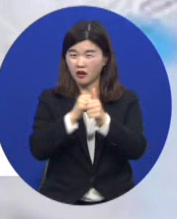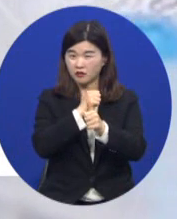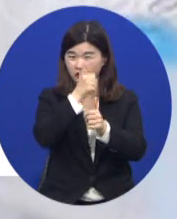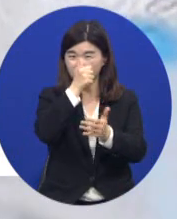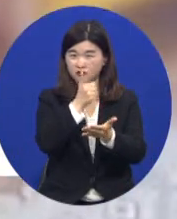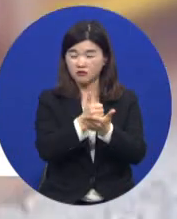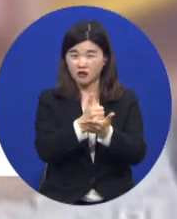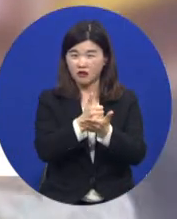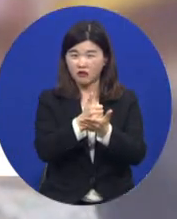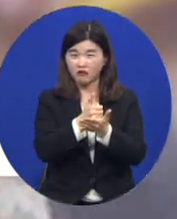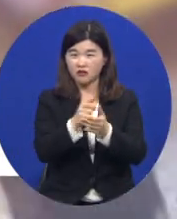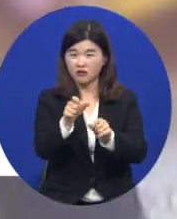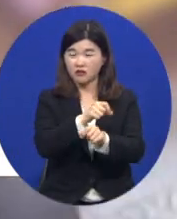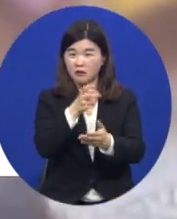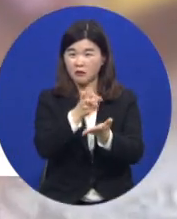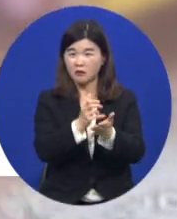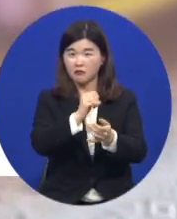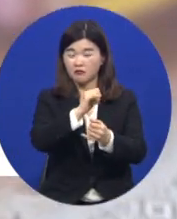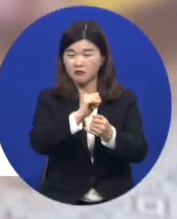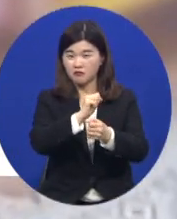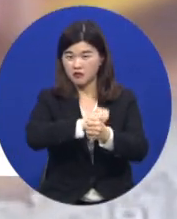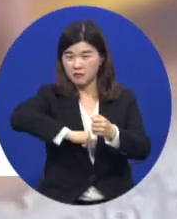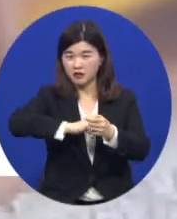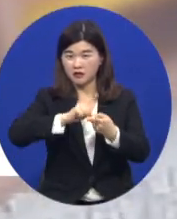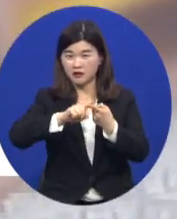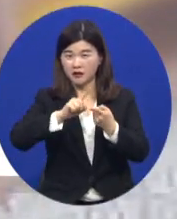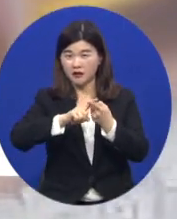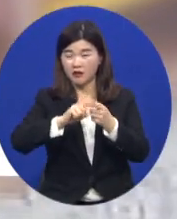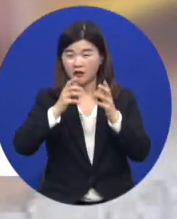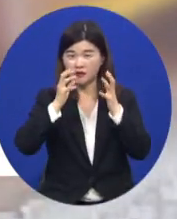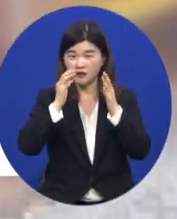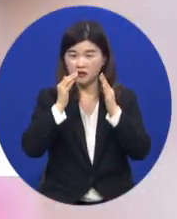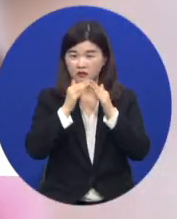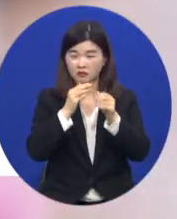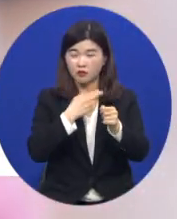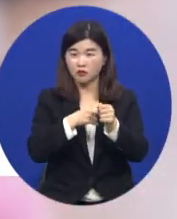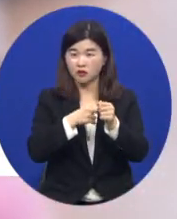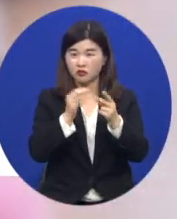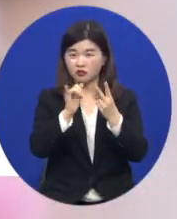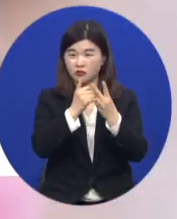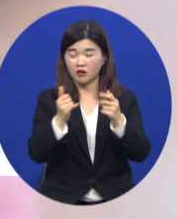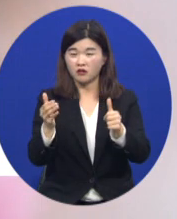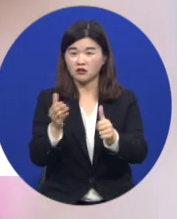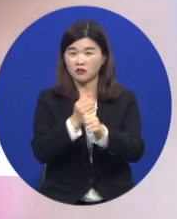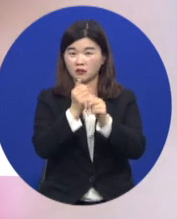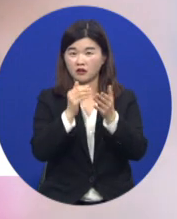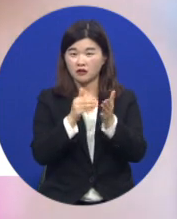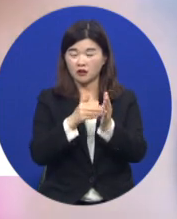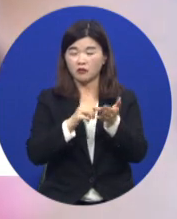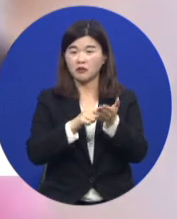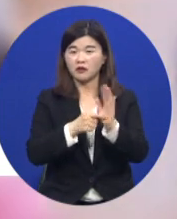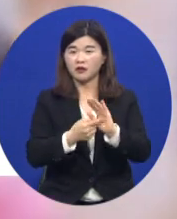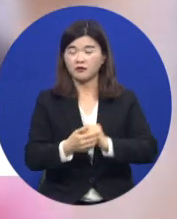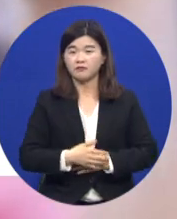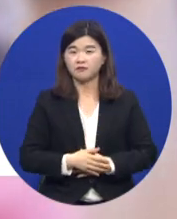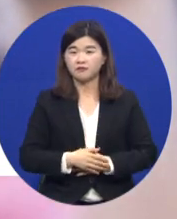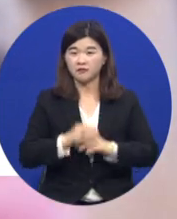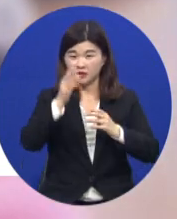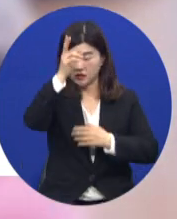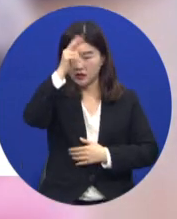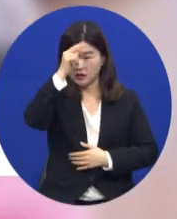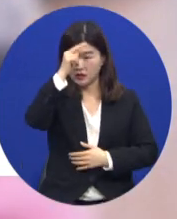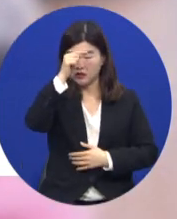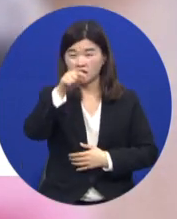범죄의 처벌 등에 관한 특례법 위반 등의 혐의로 제주시내 모 어린이집 교사 2명을 구속했다고 밝혔습니다.